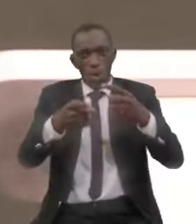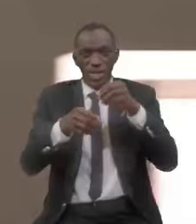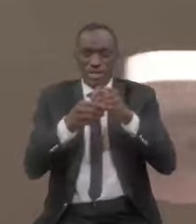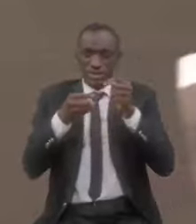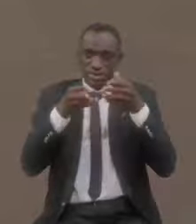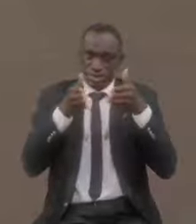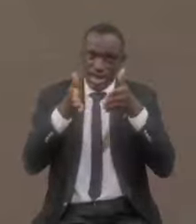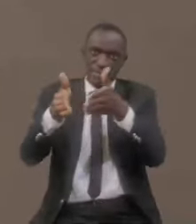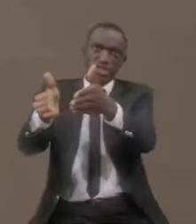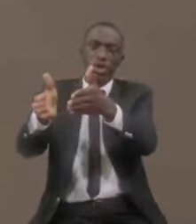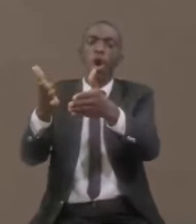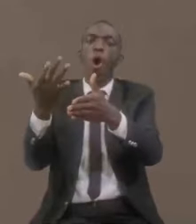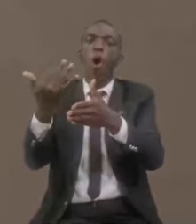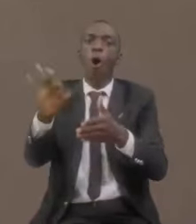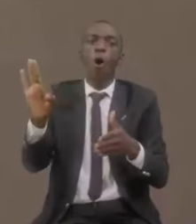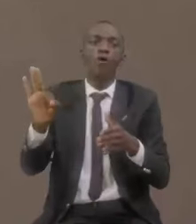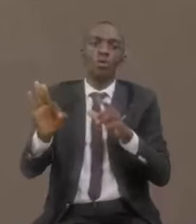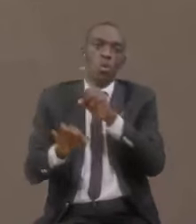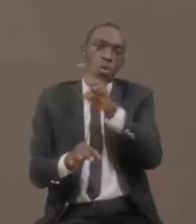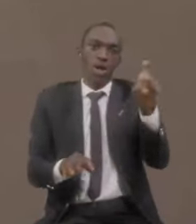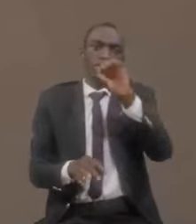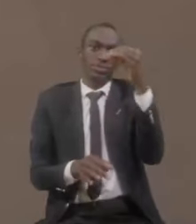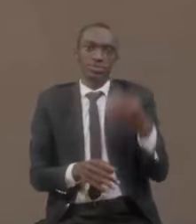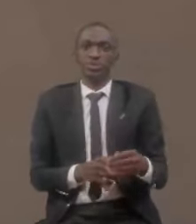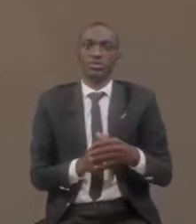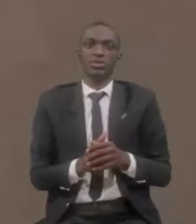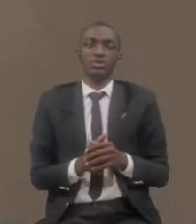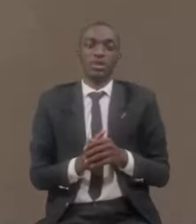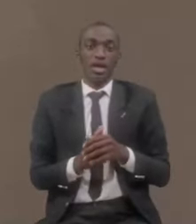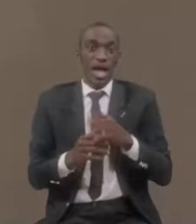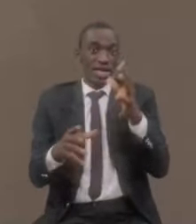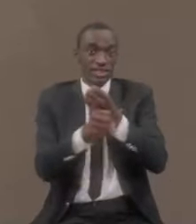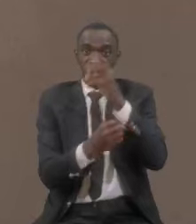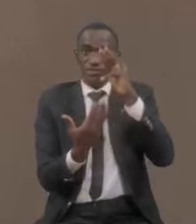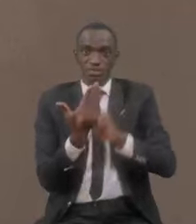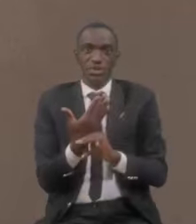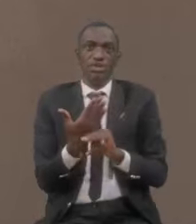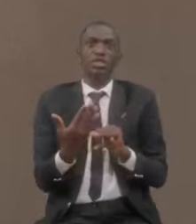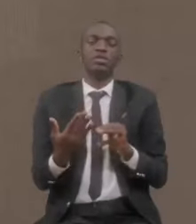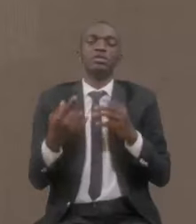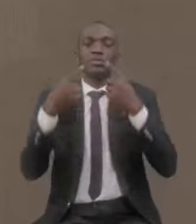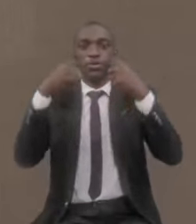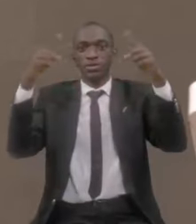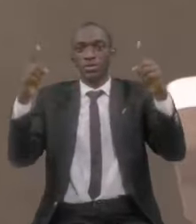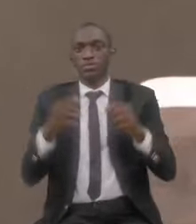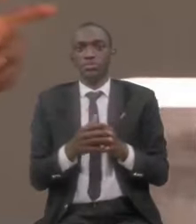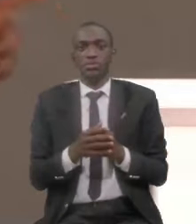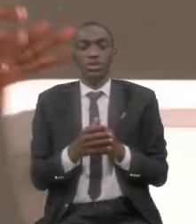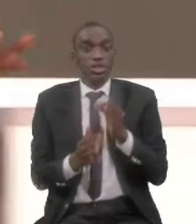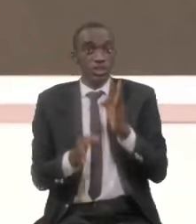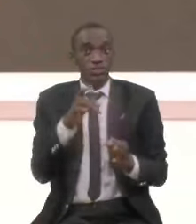direction de 100, la réalisation. Si vous avez une mauvaise